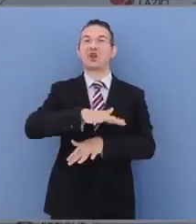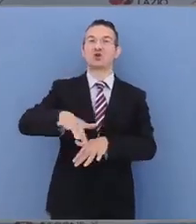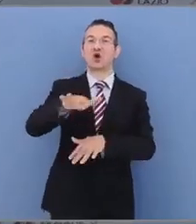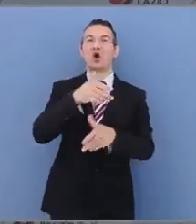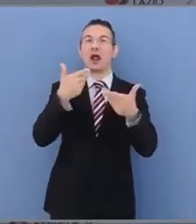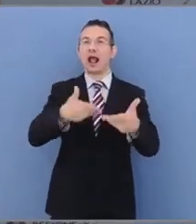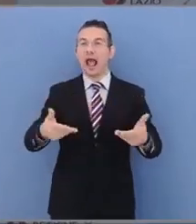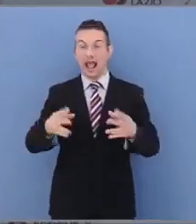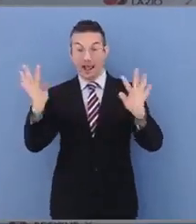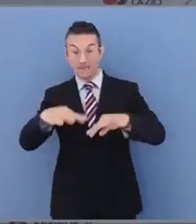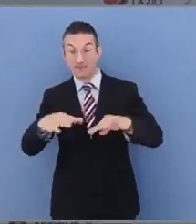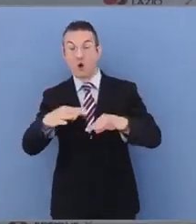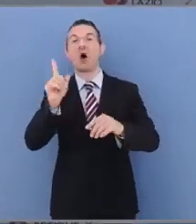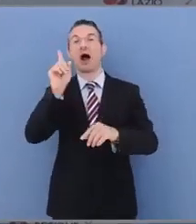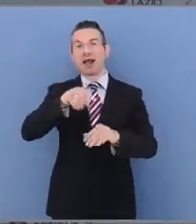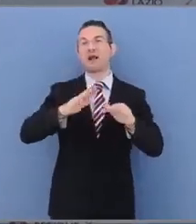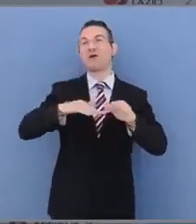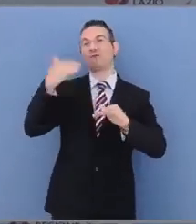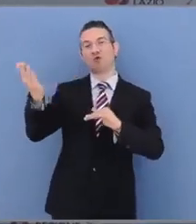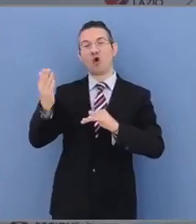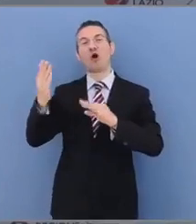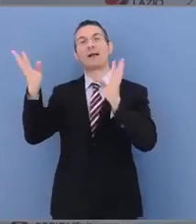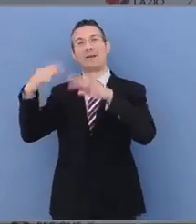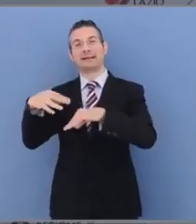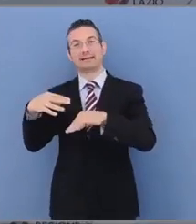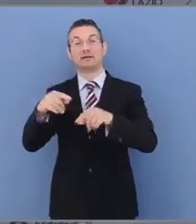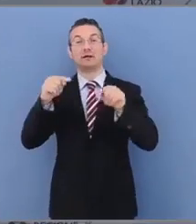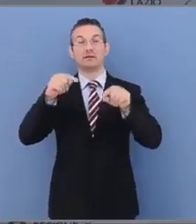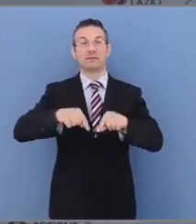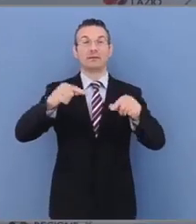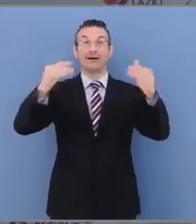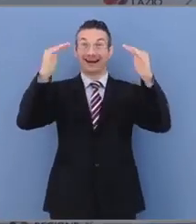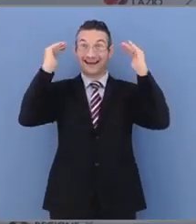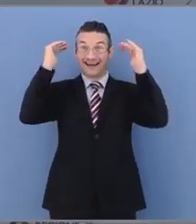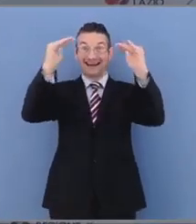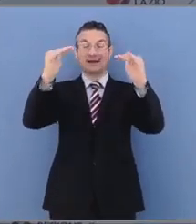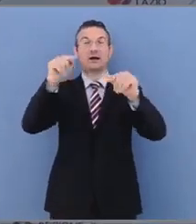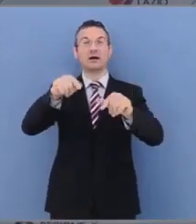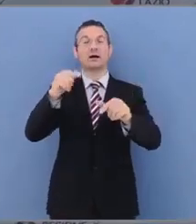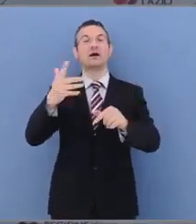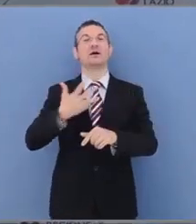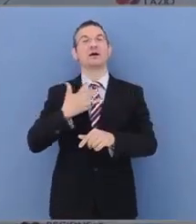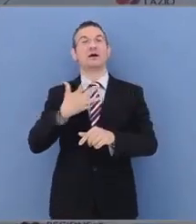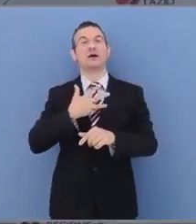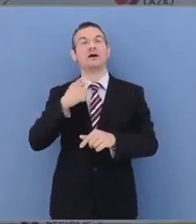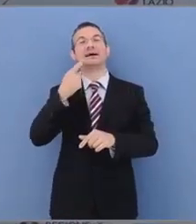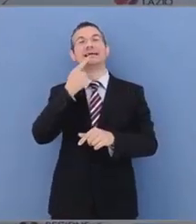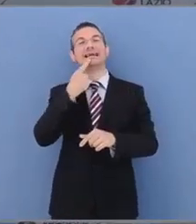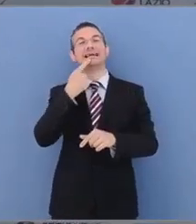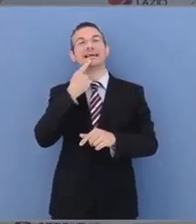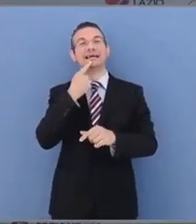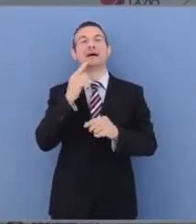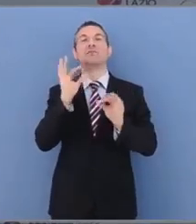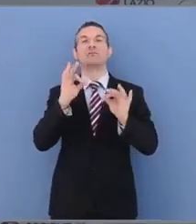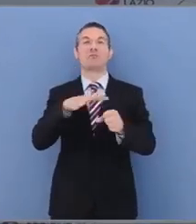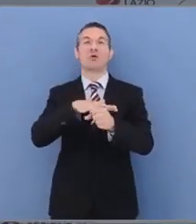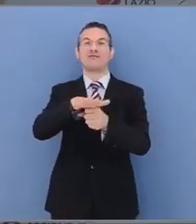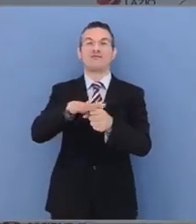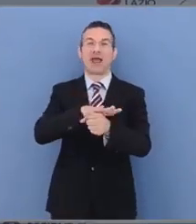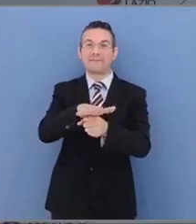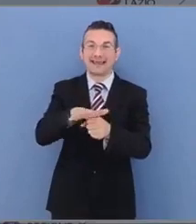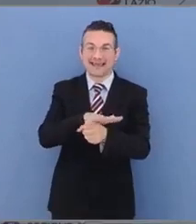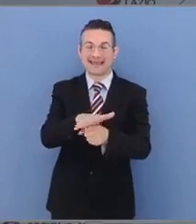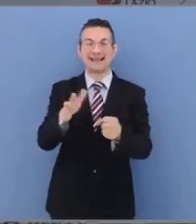dal campo. Questo tetto, che è il primo tetto al mondo fatto con la corteccia dell'albero, lo hanno fatto le nostre famiglie, i nostri ragazzi di Corviale,